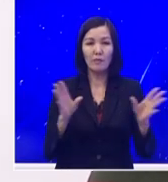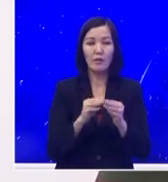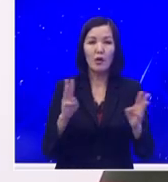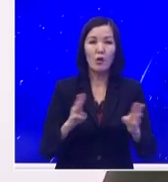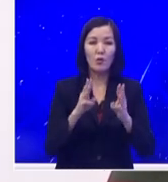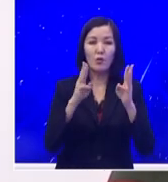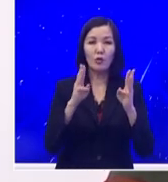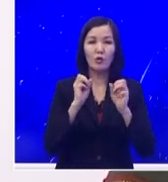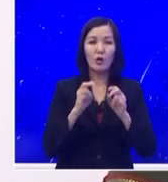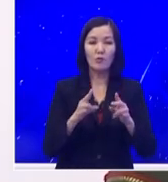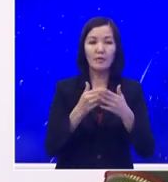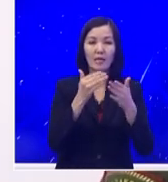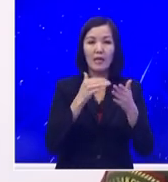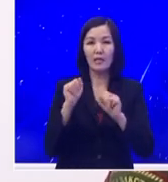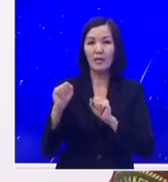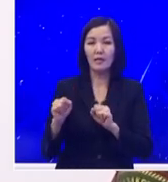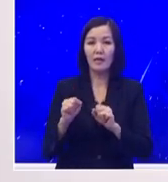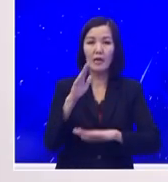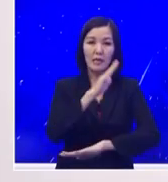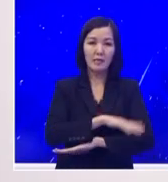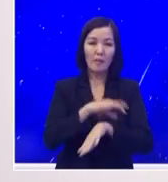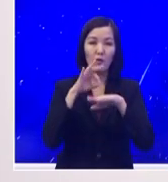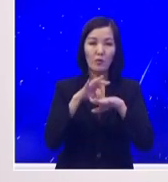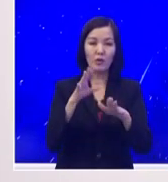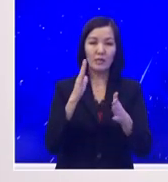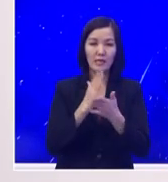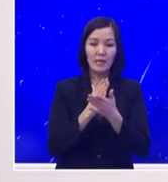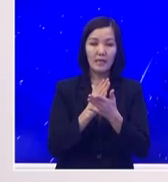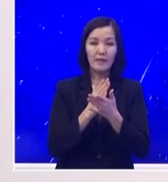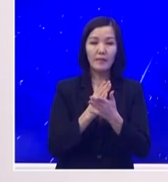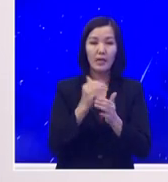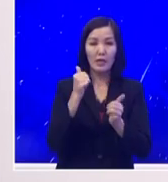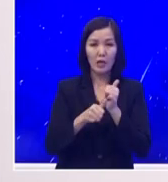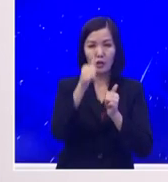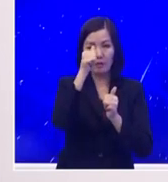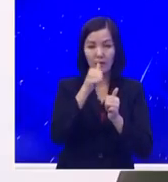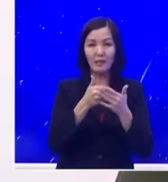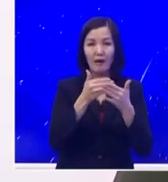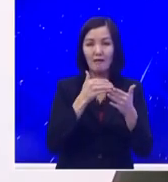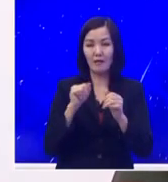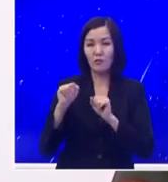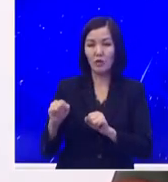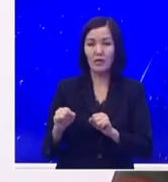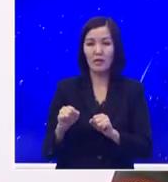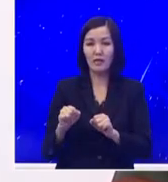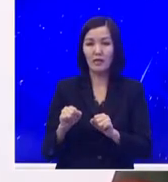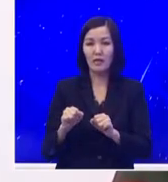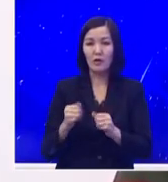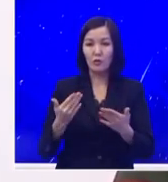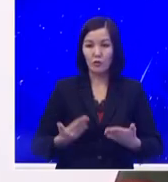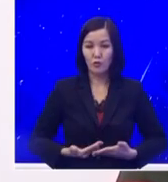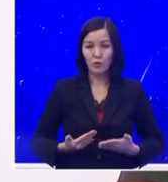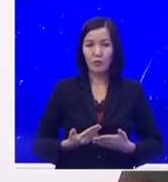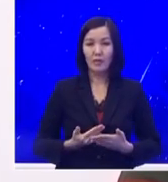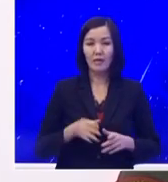қауіпсіздігі алдын алу бойынша нұсқаулықтар, дәрістері өткізілді бүгінгі таңда. Кісі балаларға өрт қауіпсіздігі алдын алу бойынша осында тұрып жатқандықтан